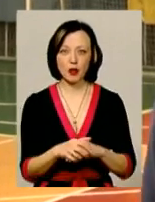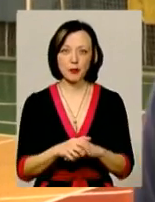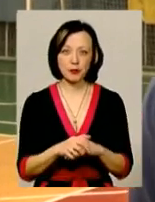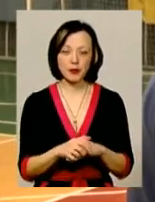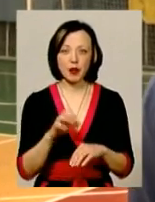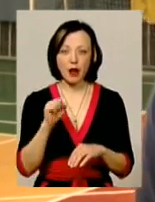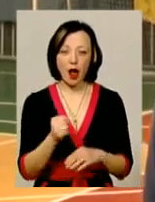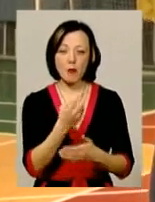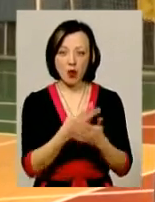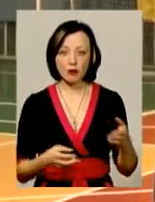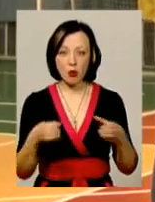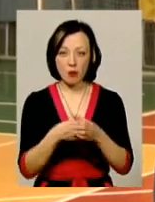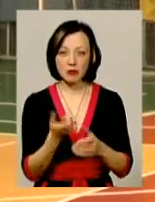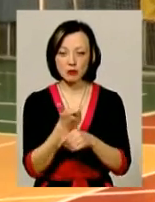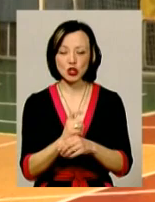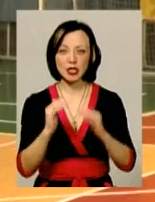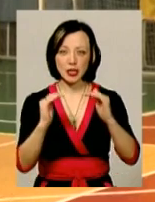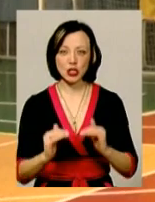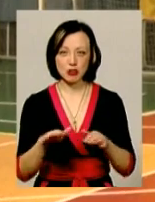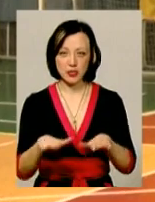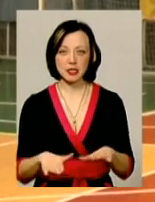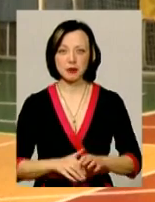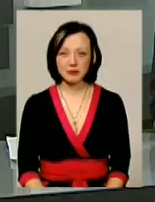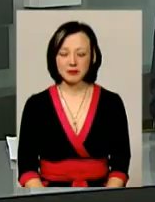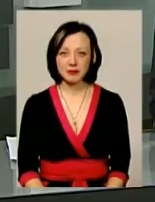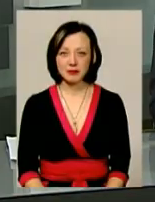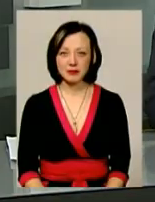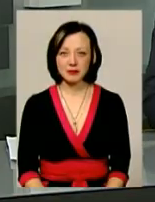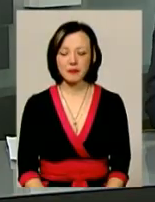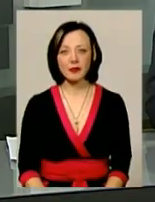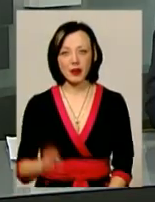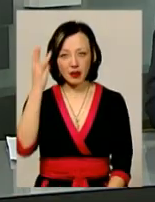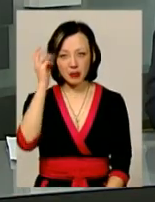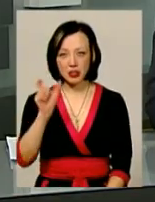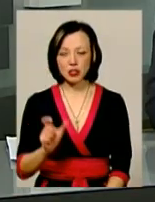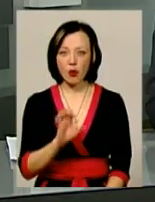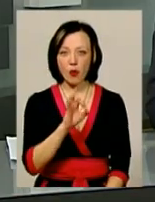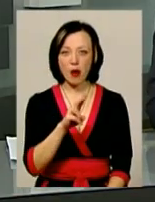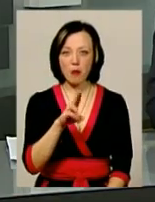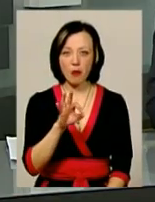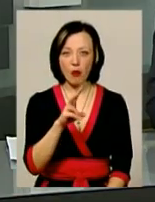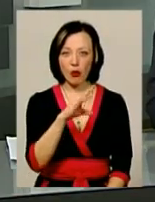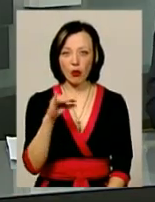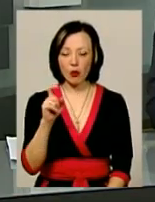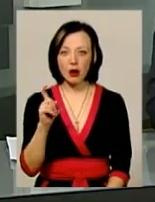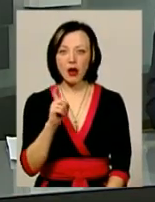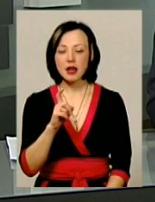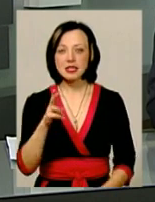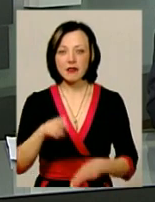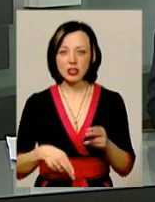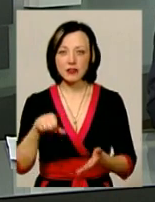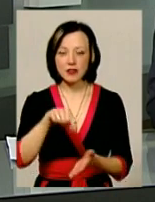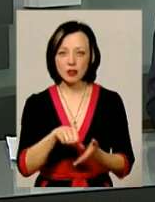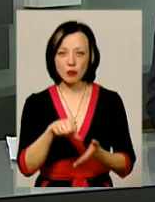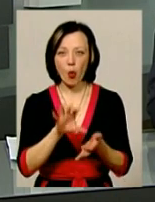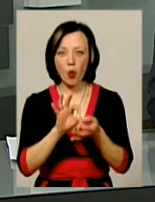а програвши команду вже більш за нижчі місця. Хмельничанка Ольга Полюк завершила виступ на зимових Олімпійських іграх